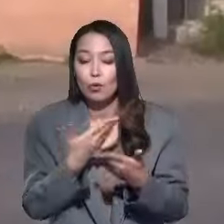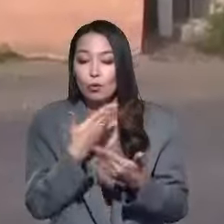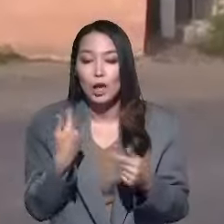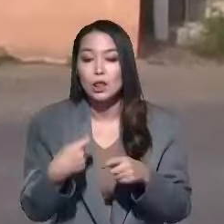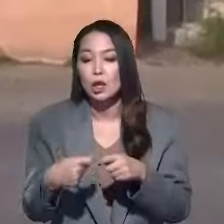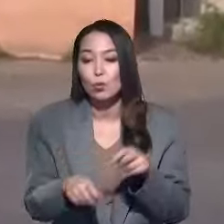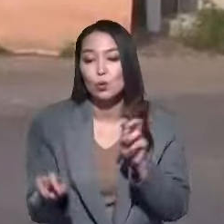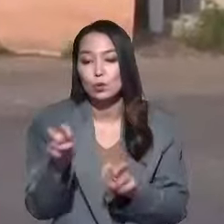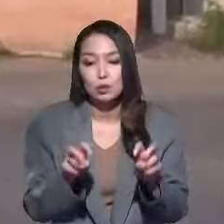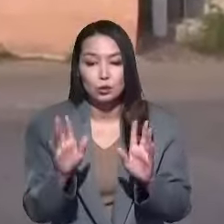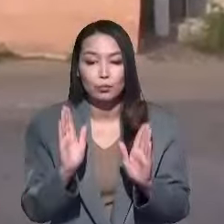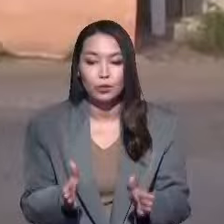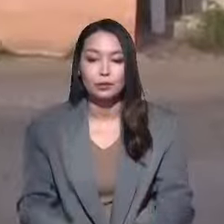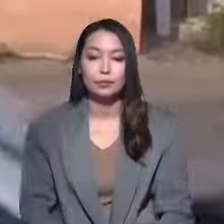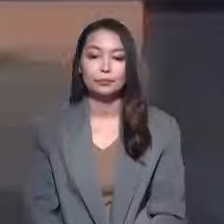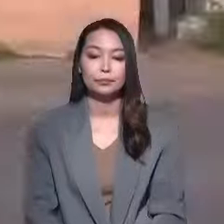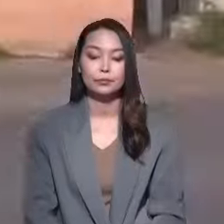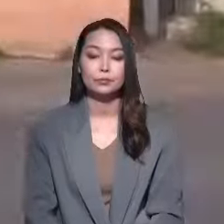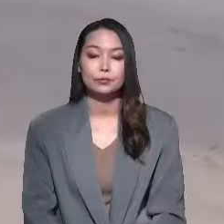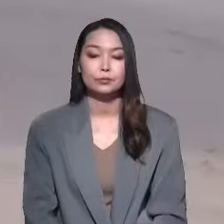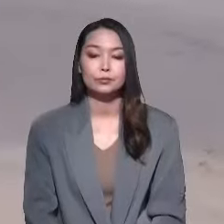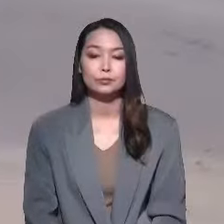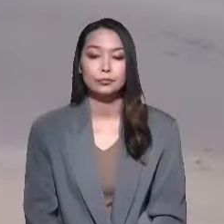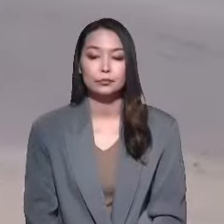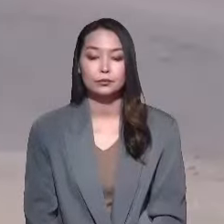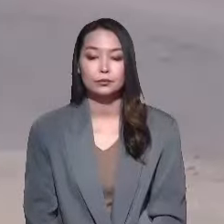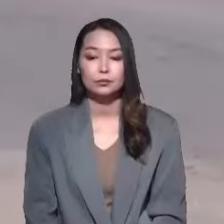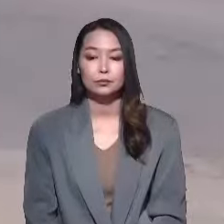іздеп көрмек. Берік Жұмабайұлы, Шернияз Борантаев, Астана Таймс, Жамбыл облысы.